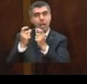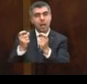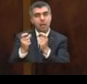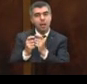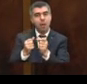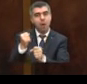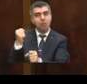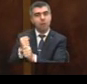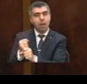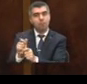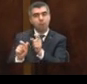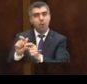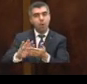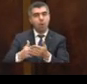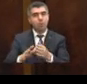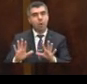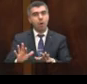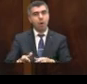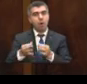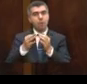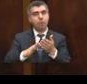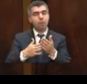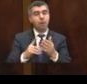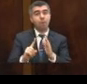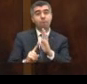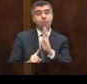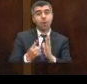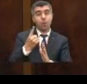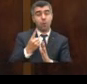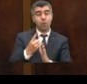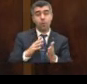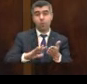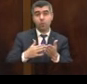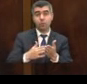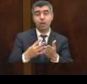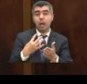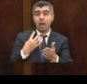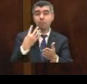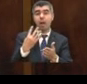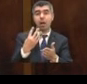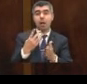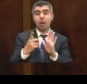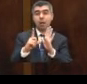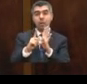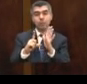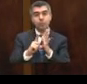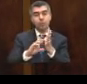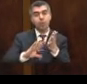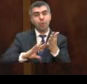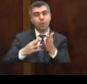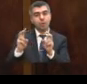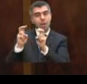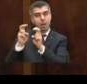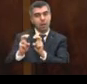مناصب الشغل، ويتبين ذلك ومنذ بداية هذه الولاية وعكسته أربعة قوانين مالية وتقليص الفوارق في